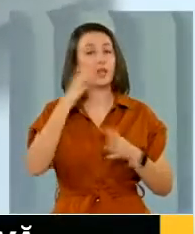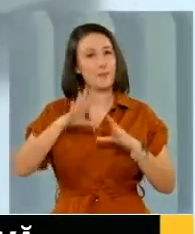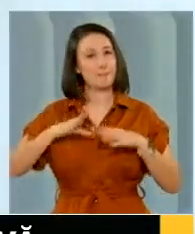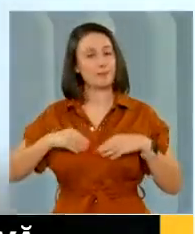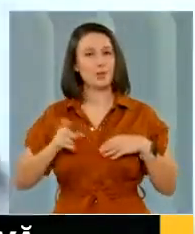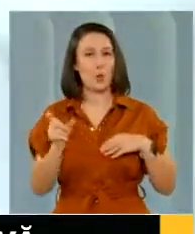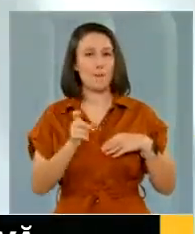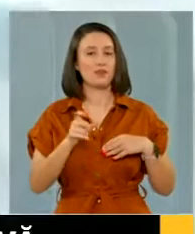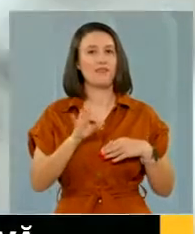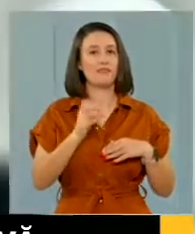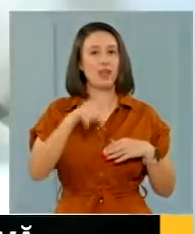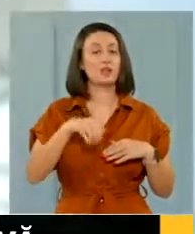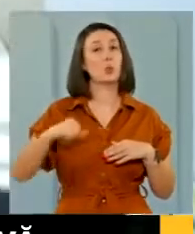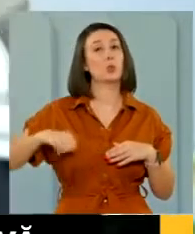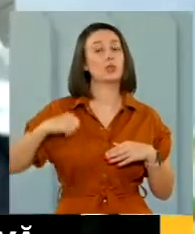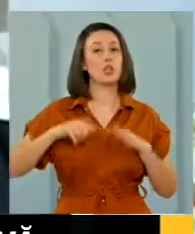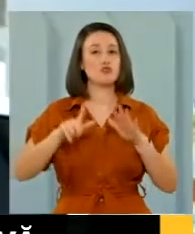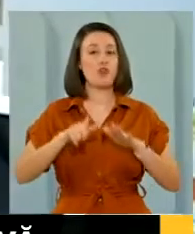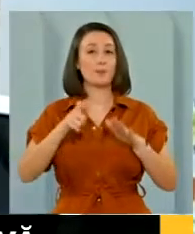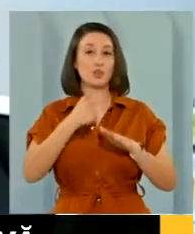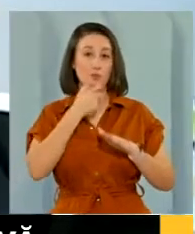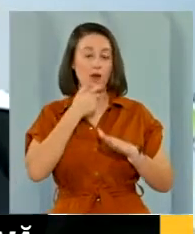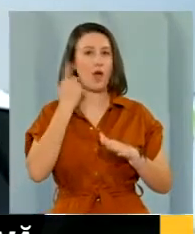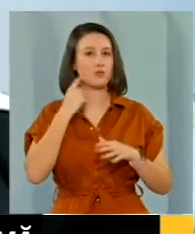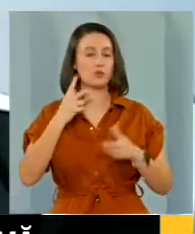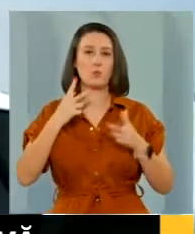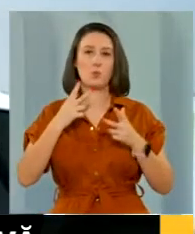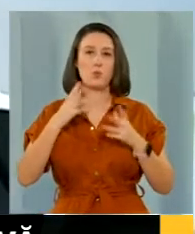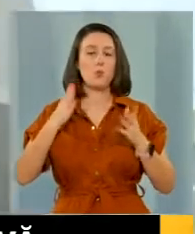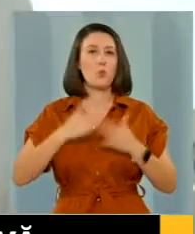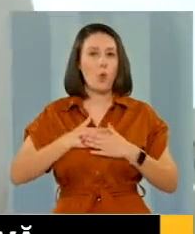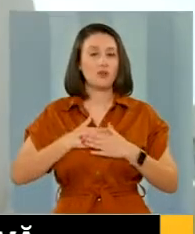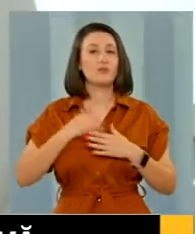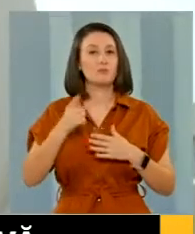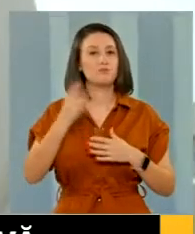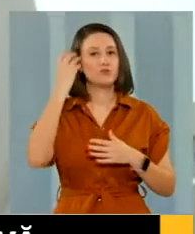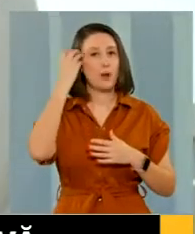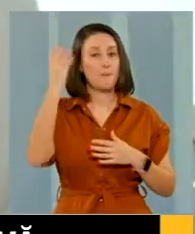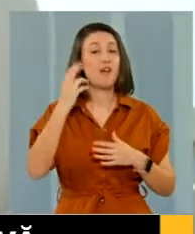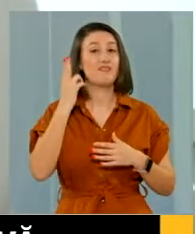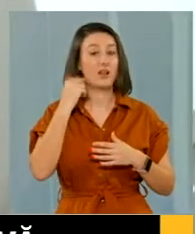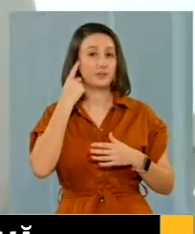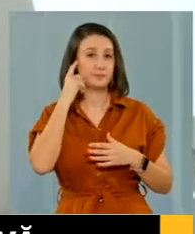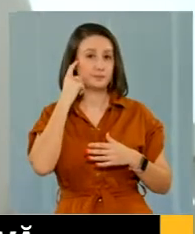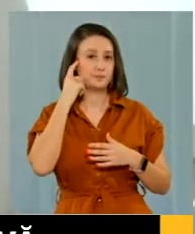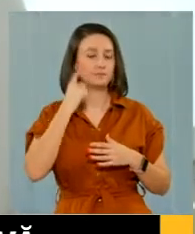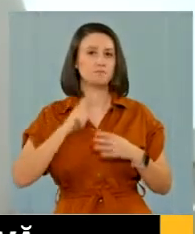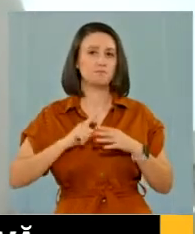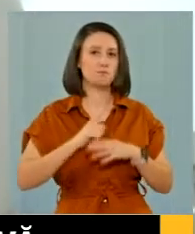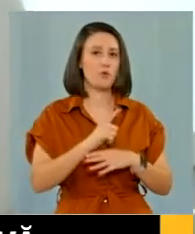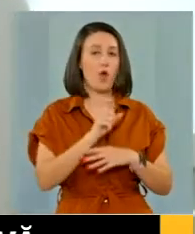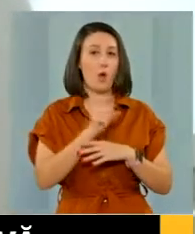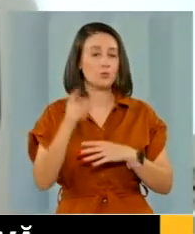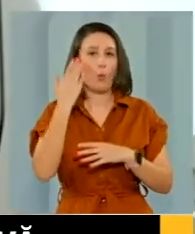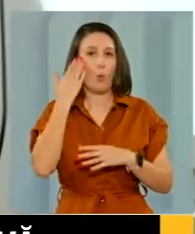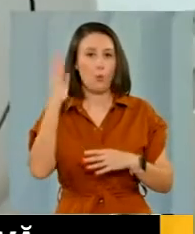o porțiune de ficat de la un tânăr de 17 ani aflat în moarte cerebrală inițial cea mică era suspectat în care o hepatită provocată de cauze